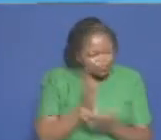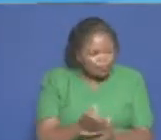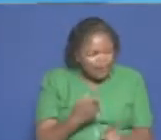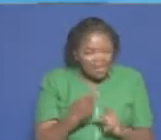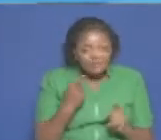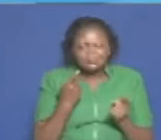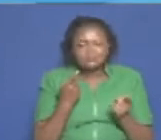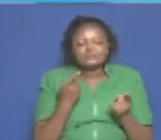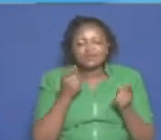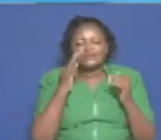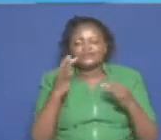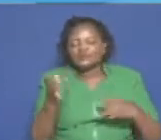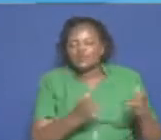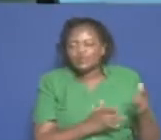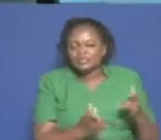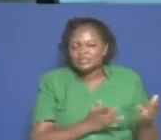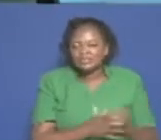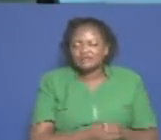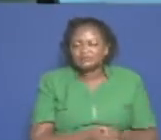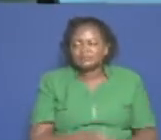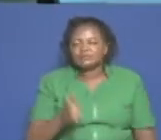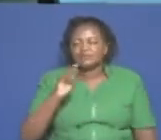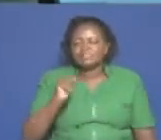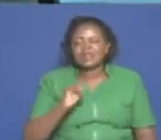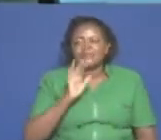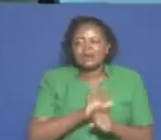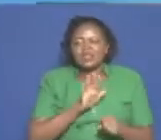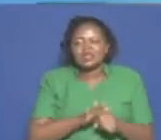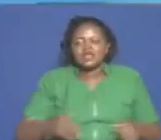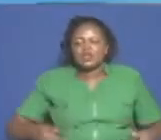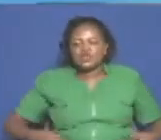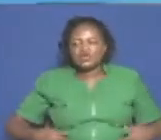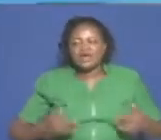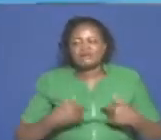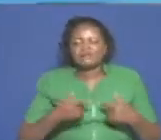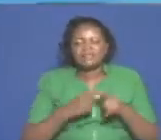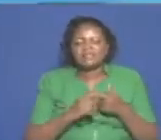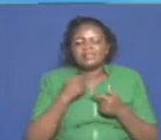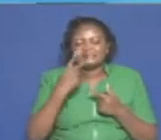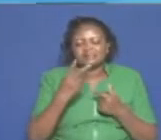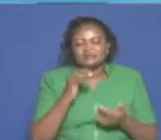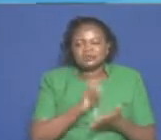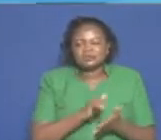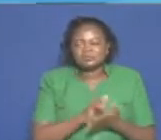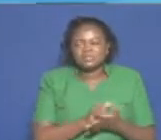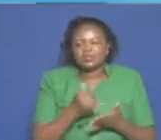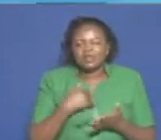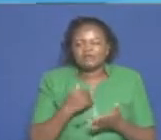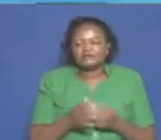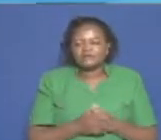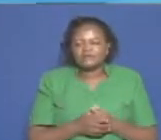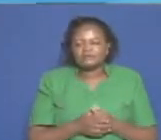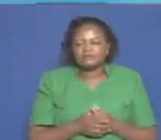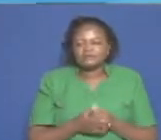ama nyingine ukiangalia katika uwakilishi wa wadi wengi wao ni vijana, na naona kwamba kutakuwa na ongezeko